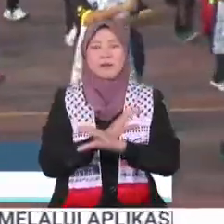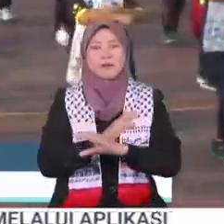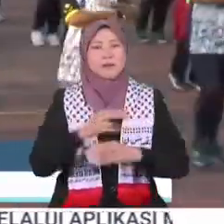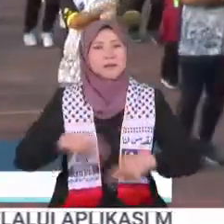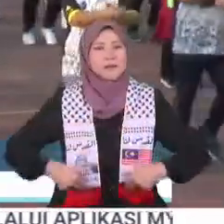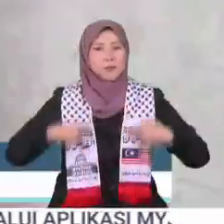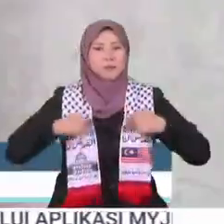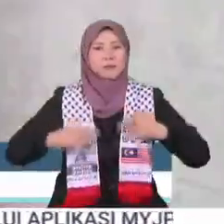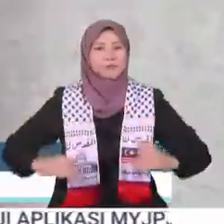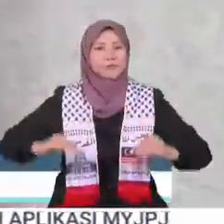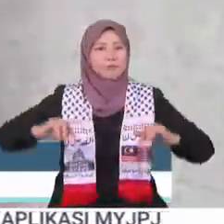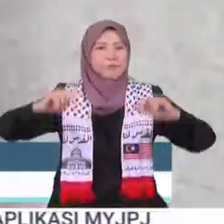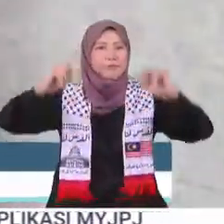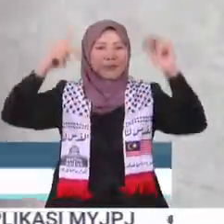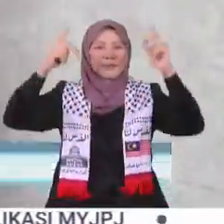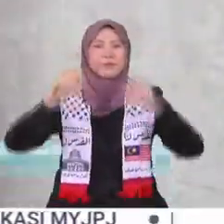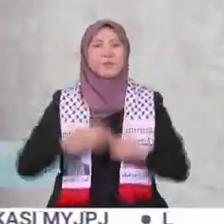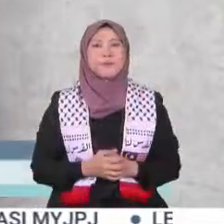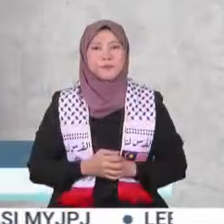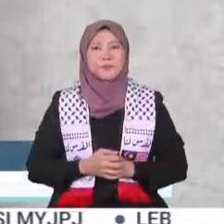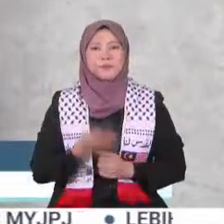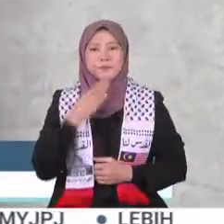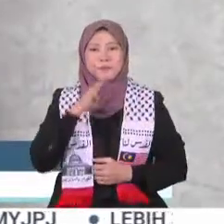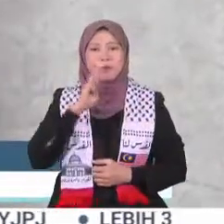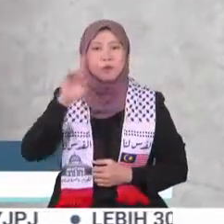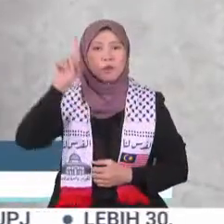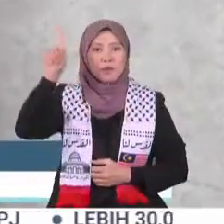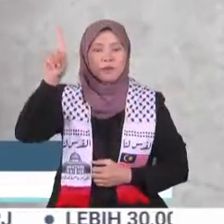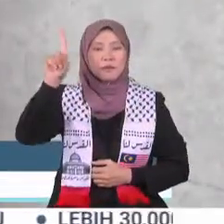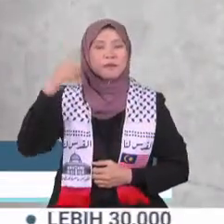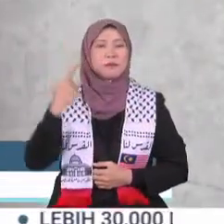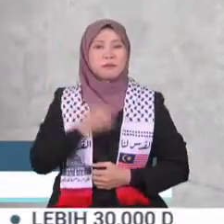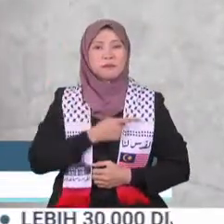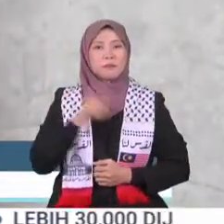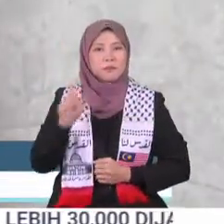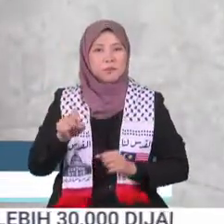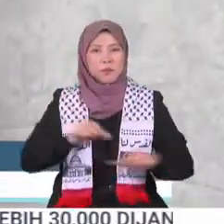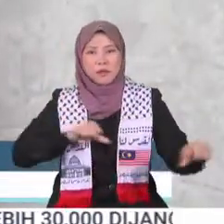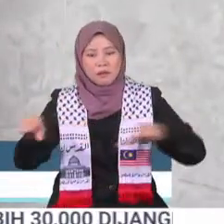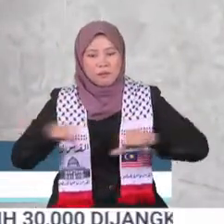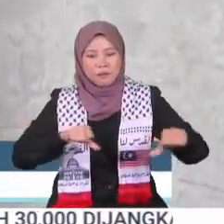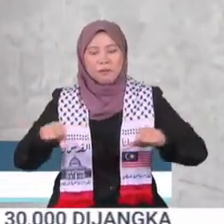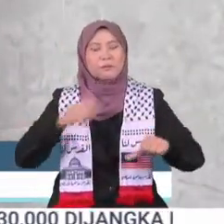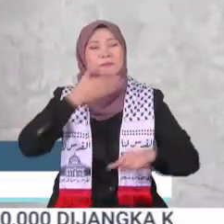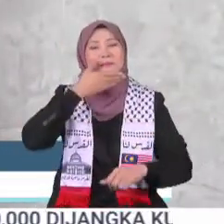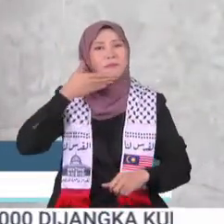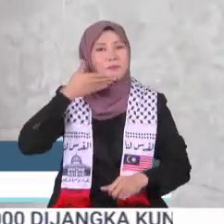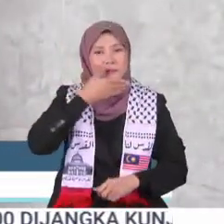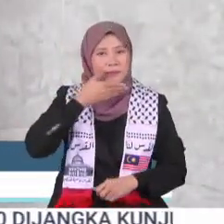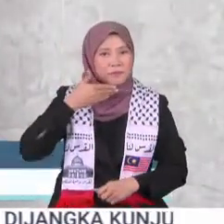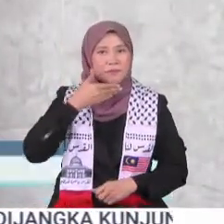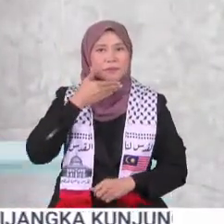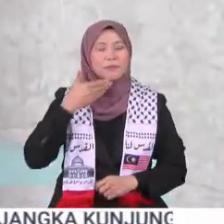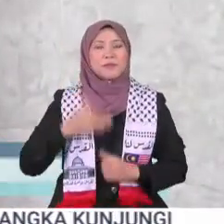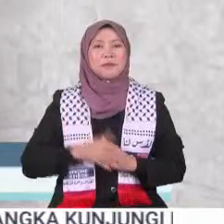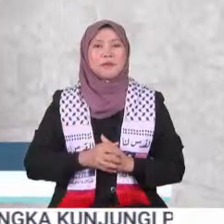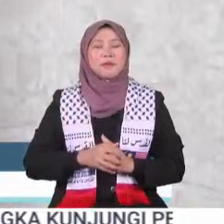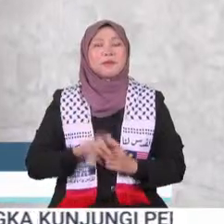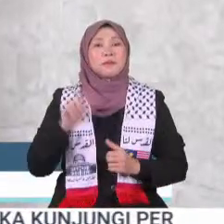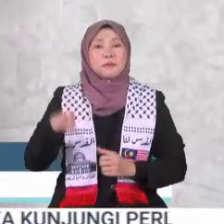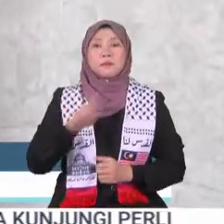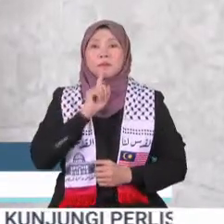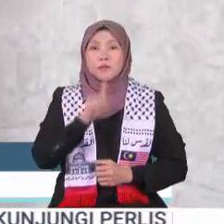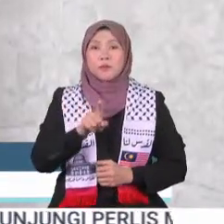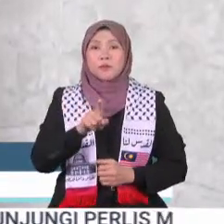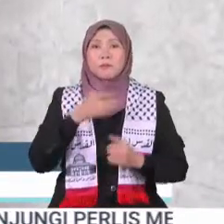hidup. Alhamdulillah, bantuan-bantuan ini diberikan supaya kita nak menggerakkan aktiviti-aktiviti belia atau aktiviti-aktiviti belia untuk